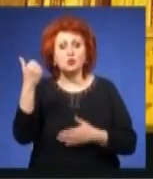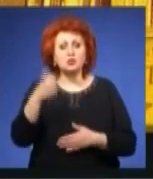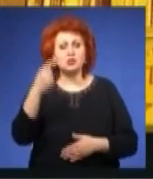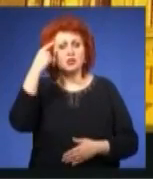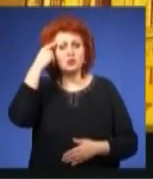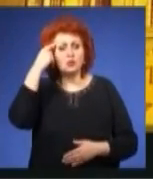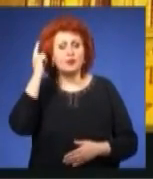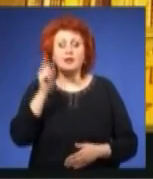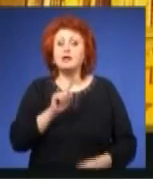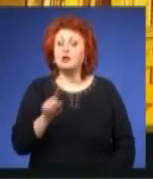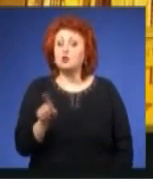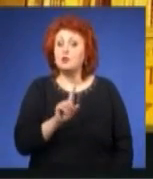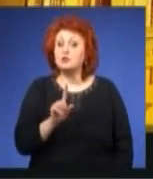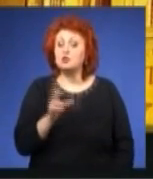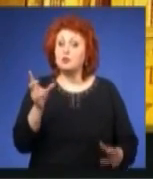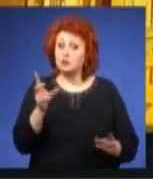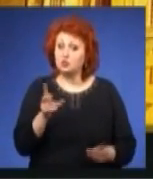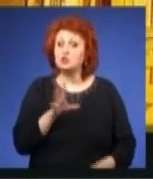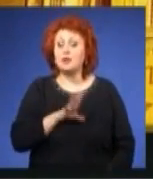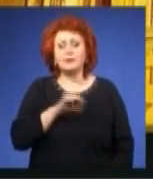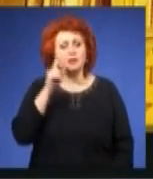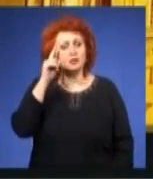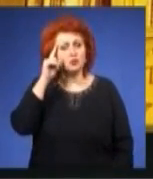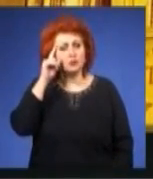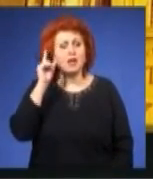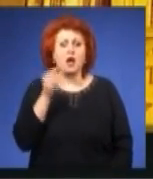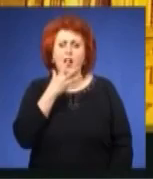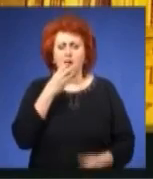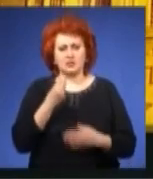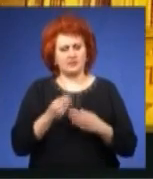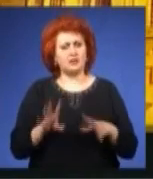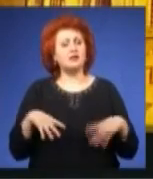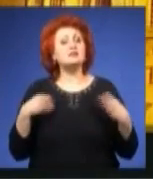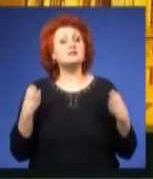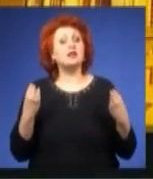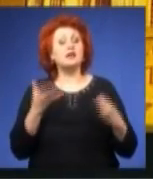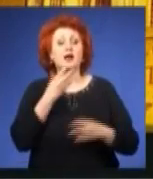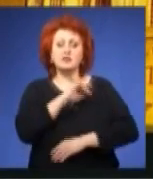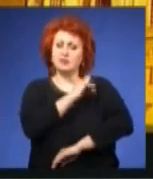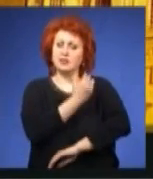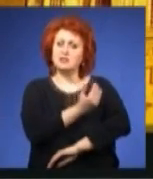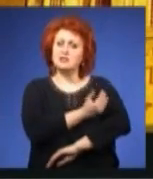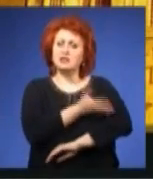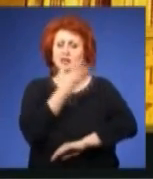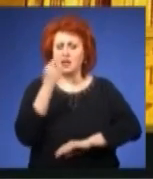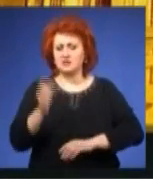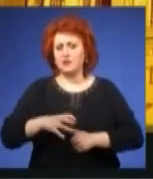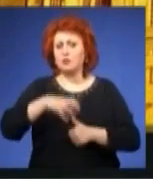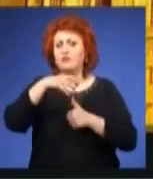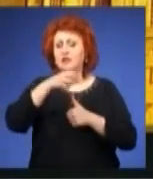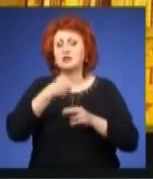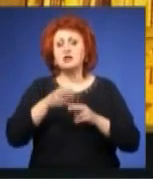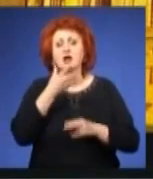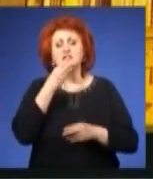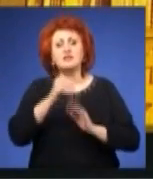Страстной неделей думали совсем не о том, о чем надо было бы думать, о своей чести, о своей силе, о своем